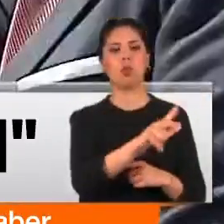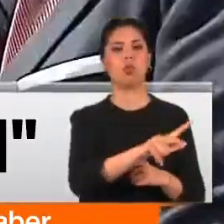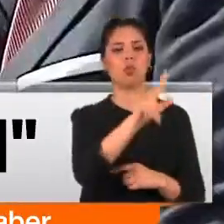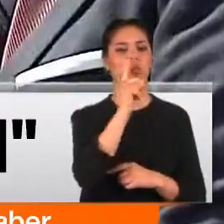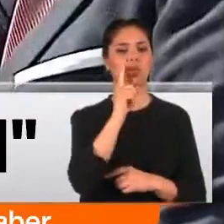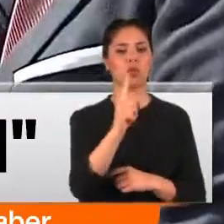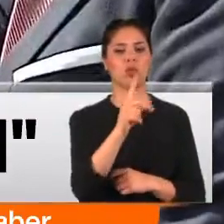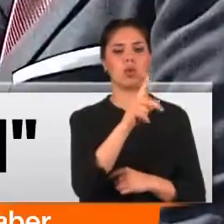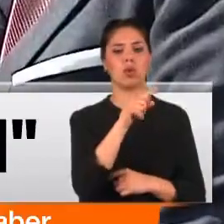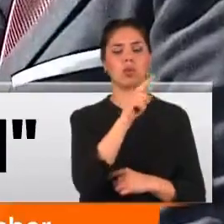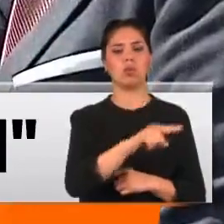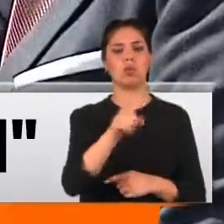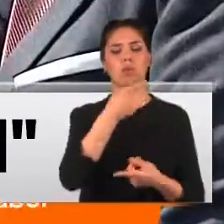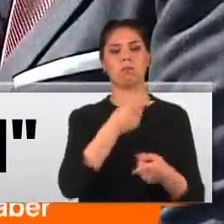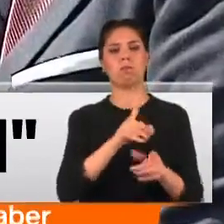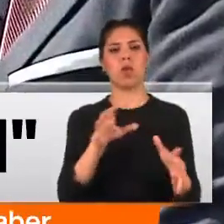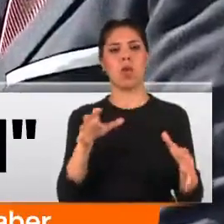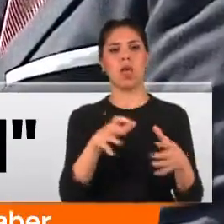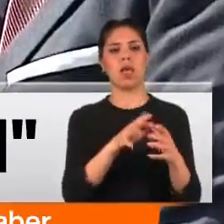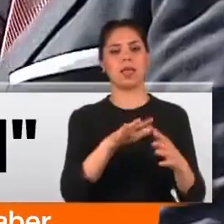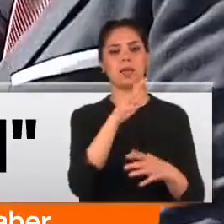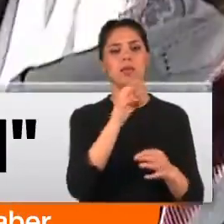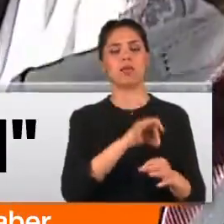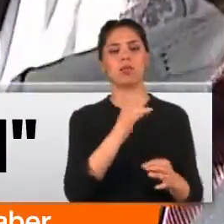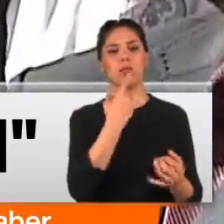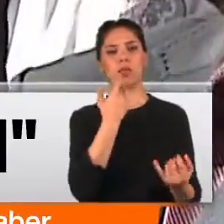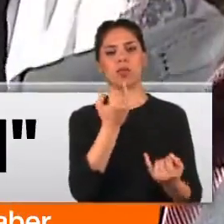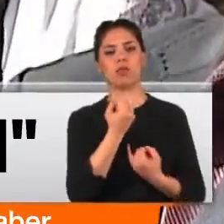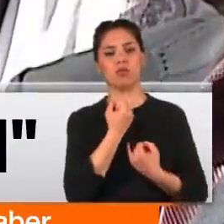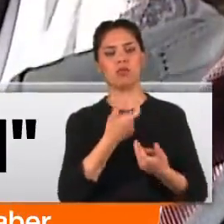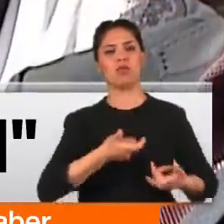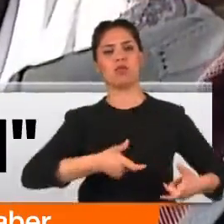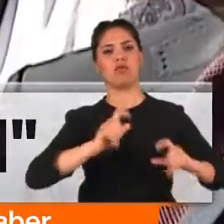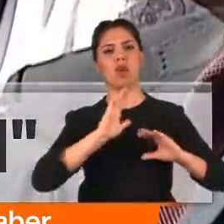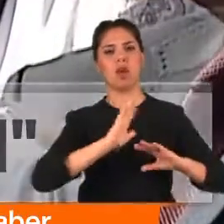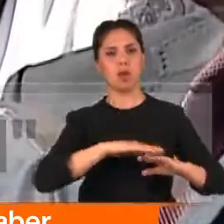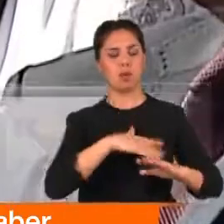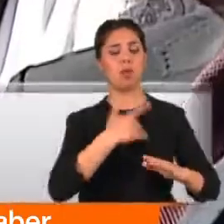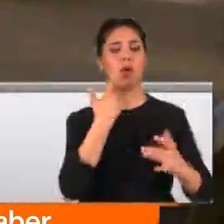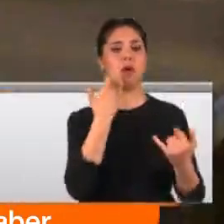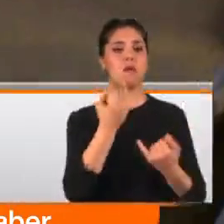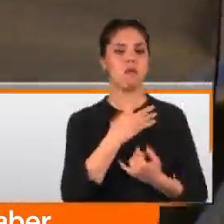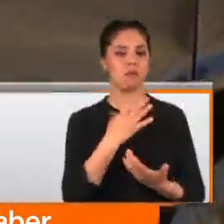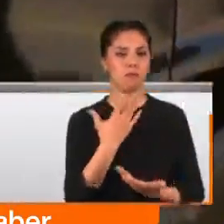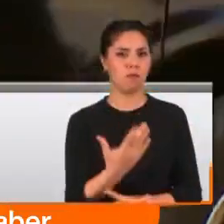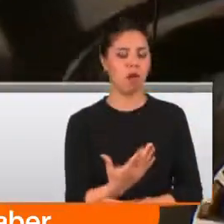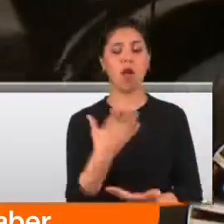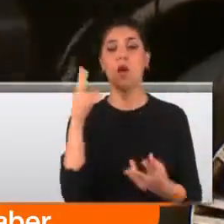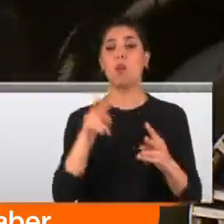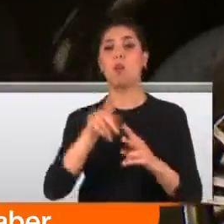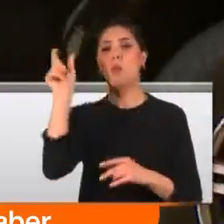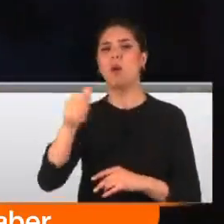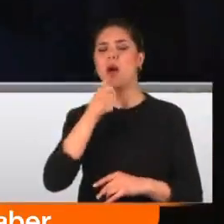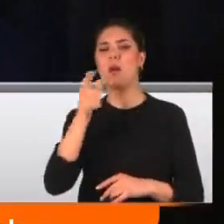var. Troll ordusu şimdi bana sataşıyor. İftira atıyorlar, hakaret ediyorlar. Üstelik İnce